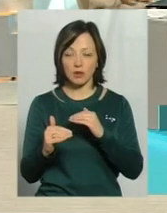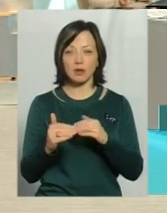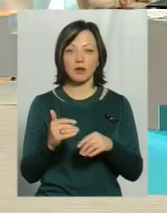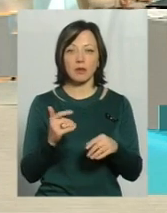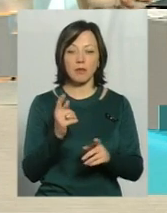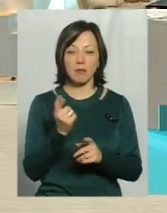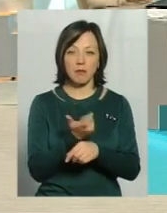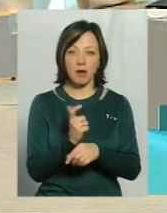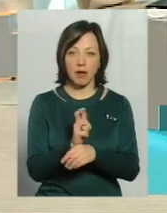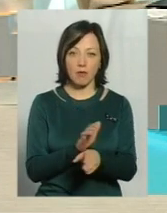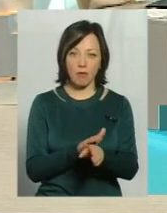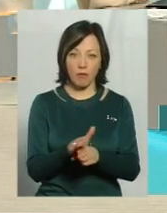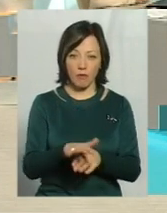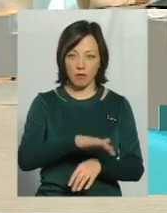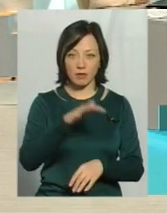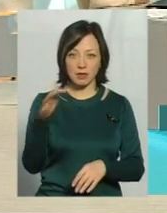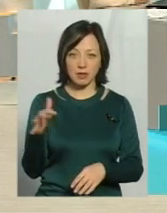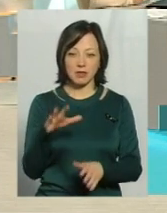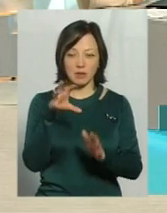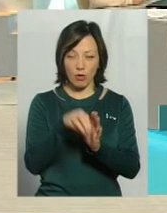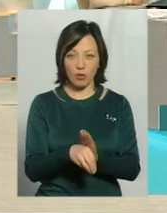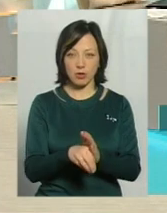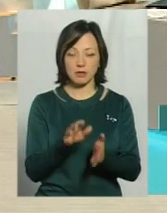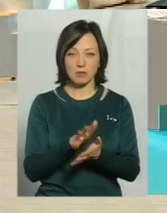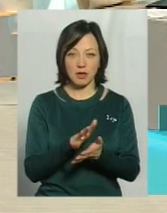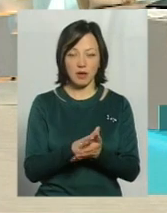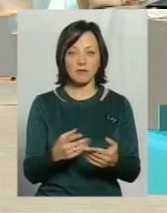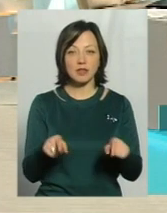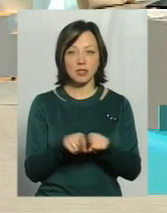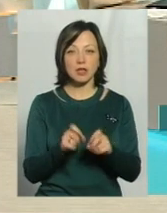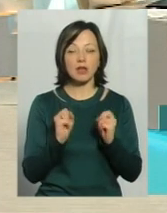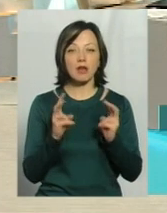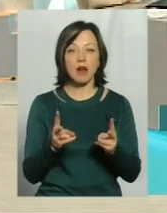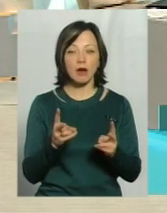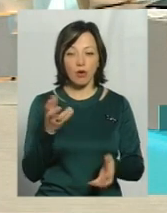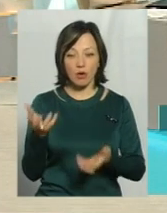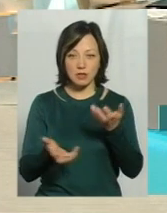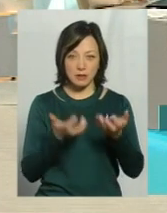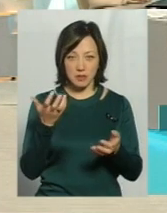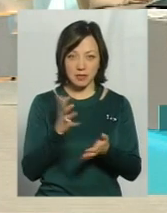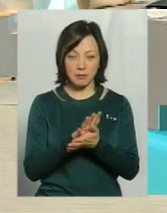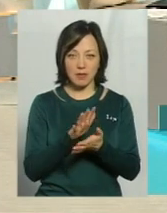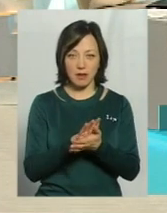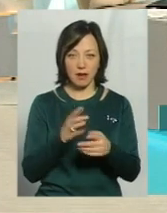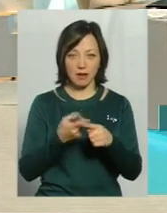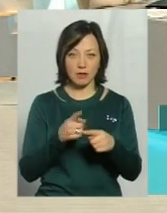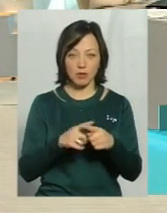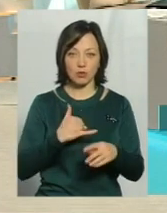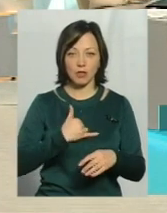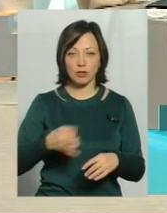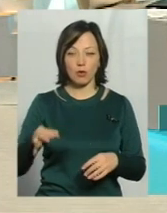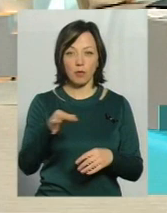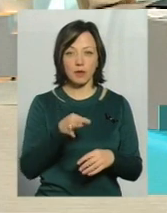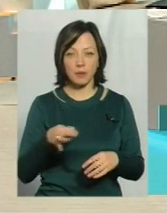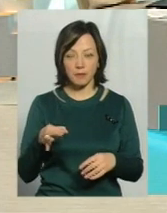того, що переповнені, та й вони призначені для захоронення сміття. То все ж таки, як розгребти оце сміття в нашій